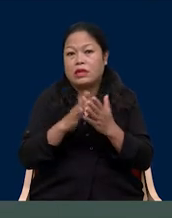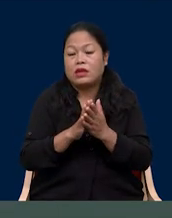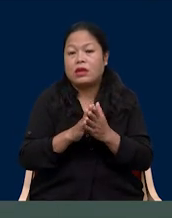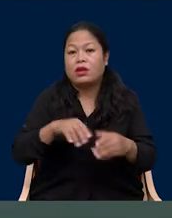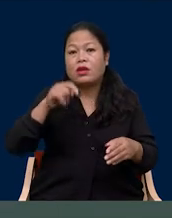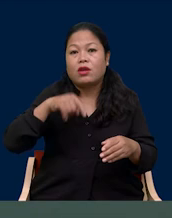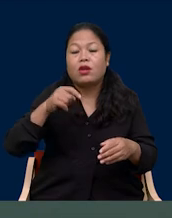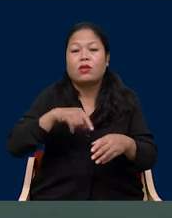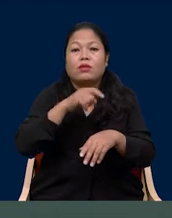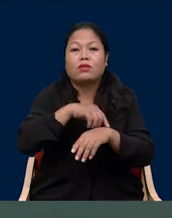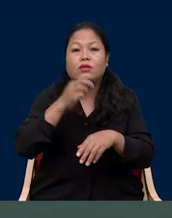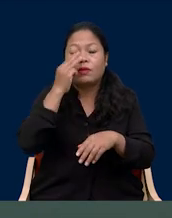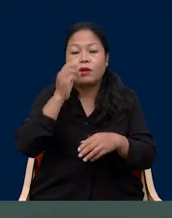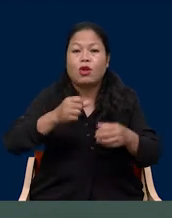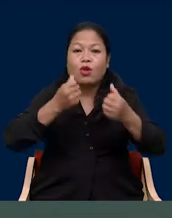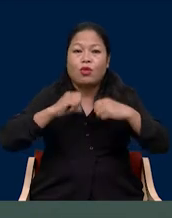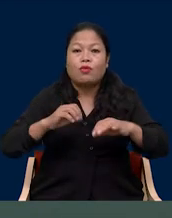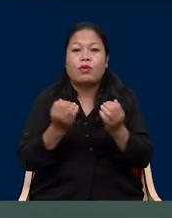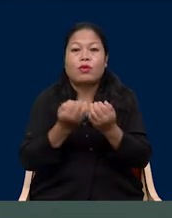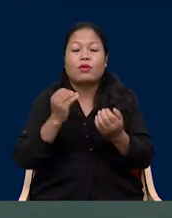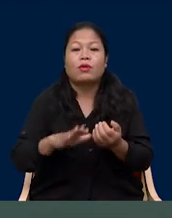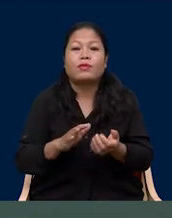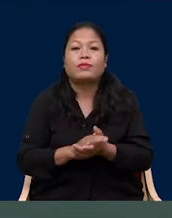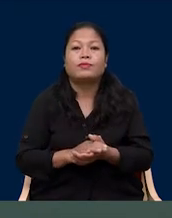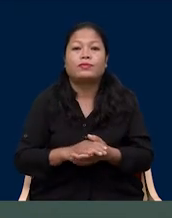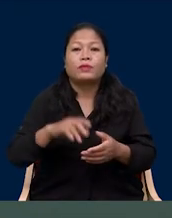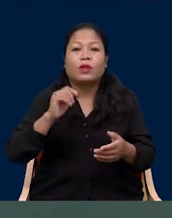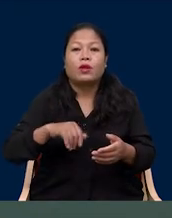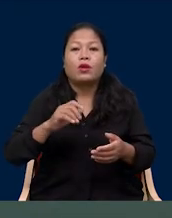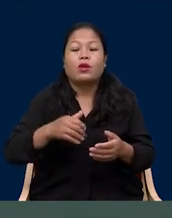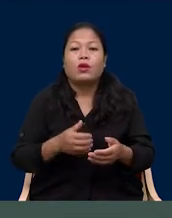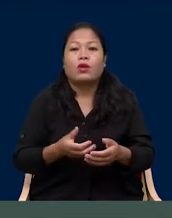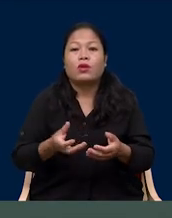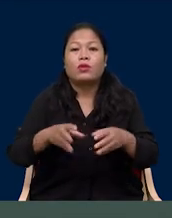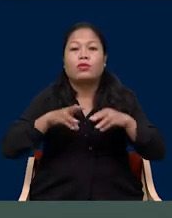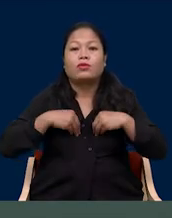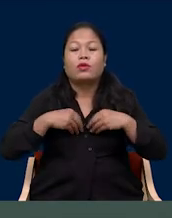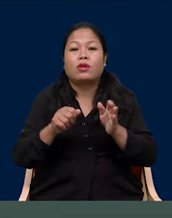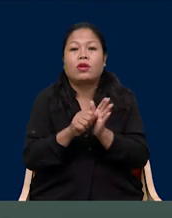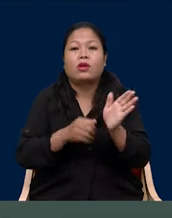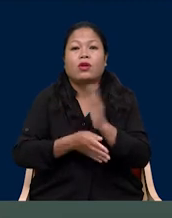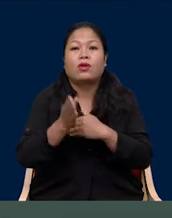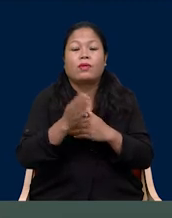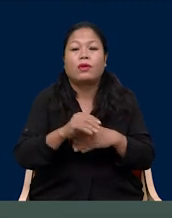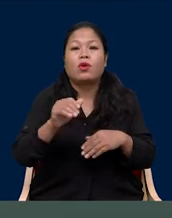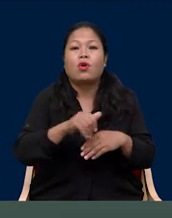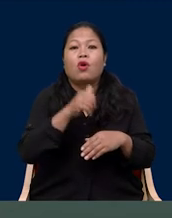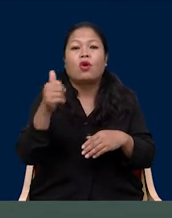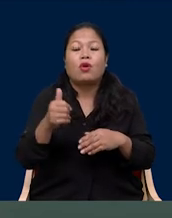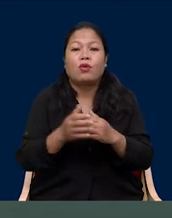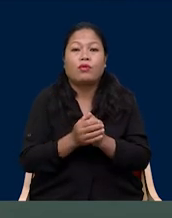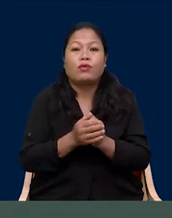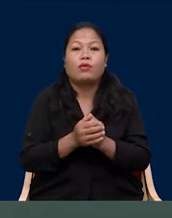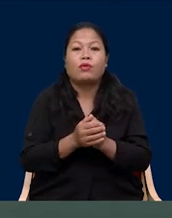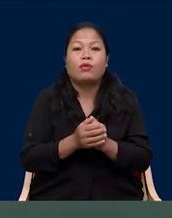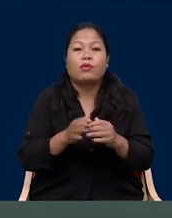र मटेरियल्सहरूलाई कसरी अहिलेको कन्टेक्स्टमा युटिलाइज गर्ने र अहिले कसरी अडप्ट गरेर अगाडि बढ्ने, त्यो एउटा हो। अर्को